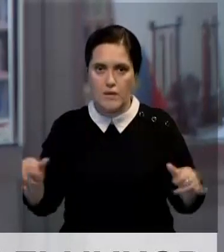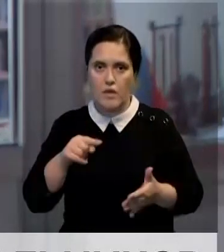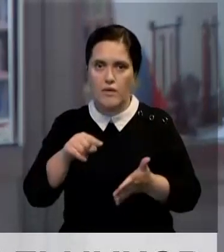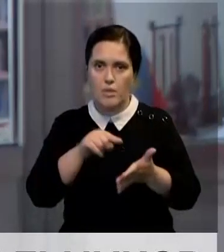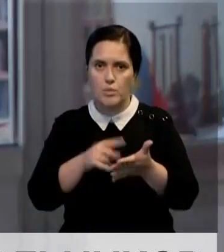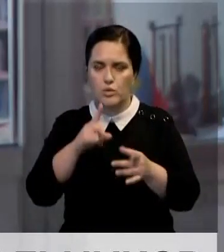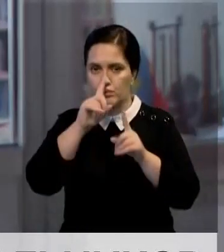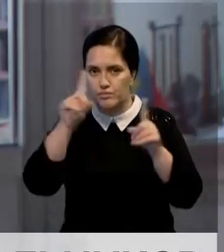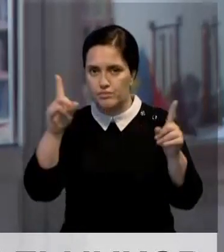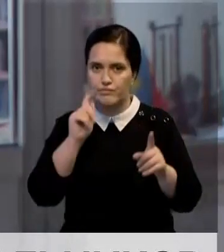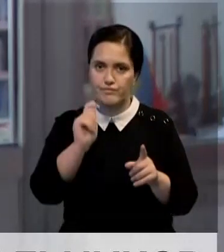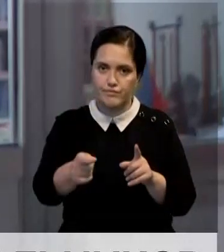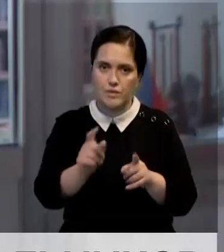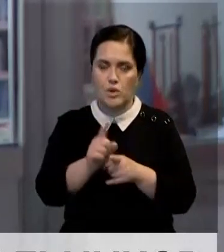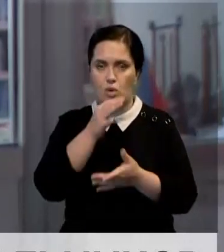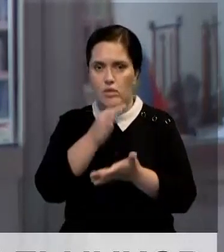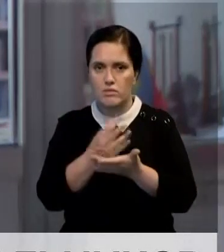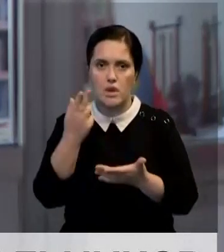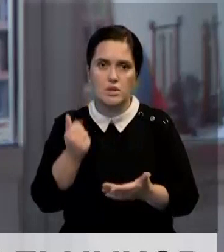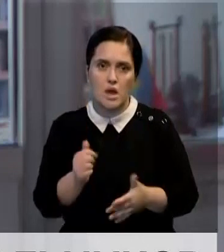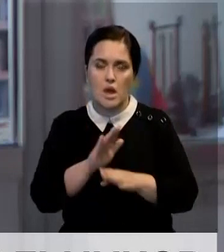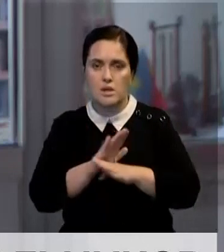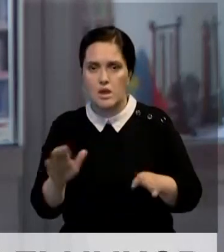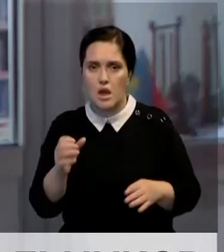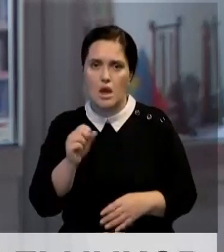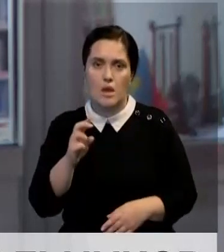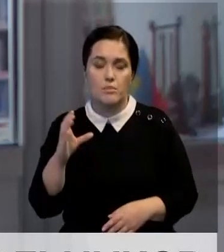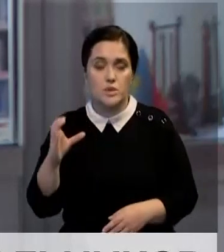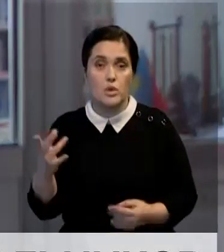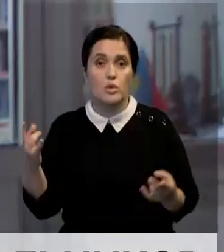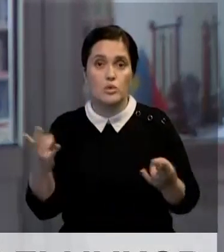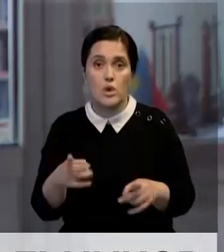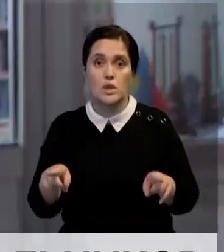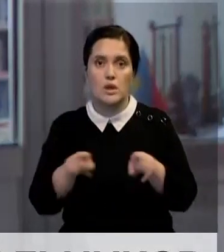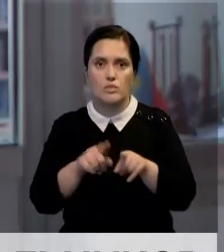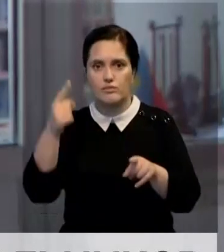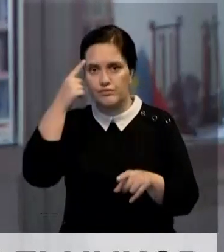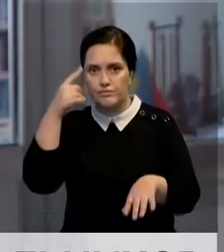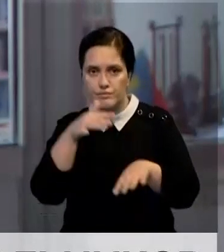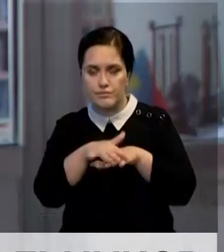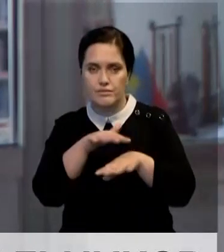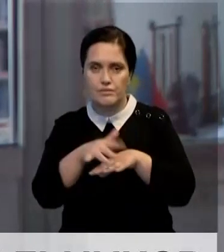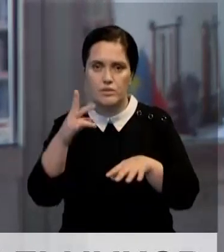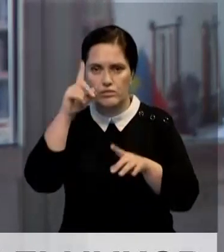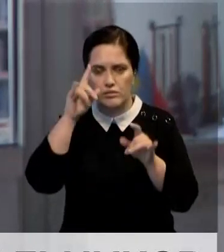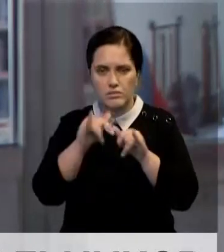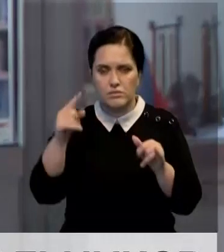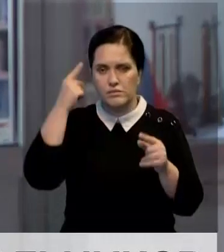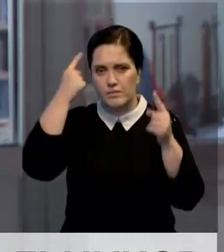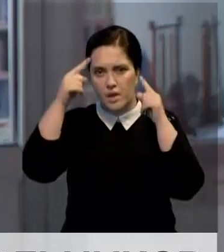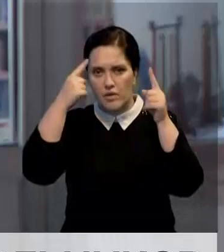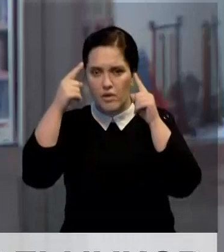быть неоднозначные, ответы должны быть не да или нет, или вот а, б, ц. А так, чтобы ребенок мог дальше